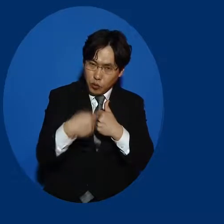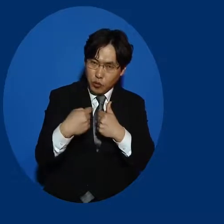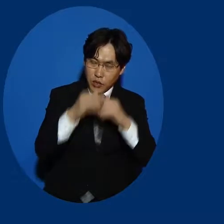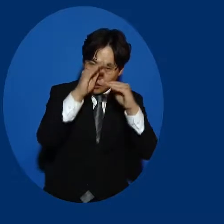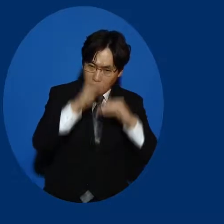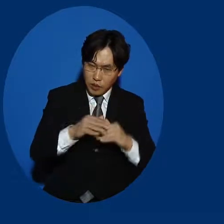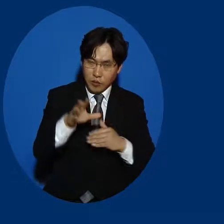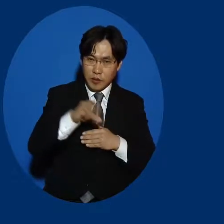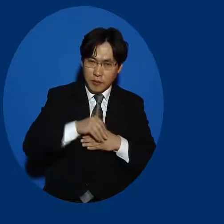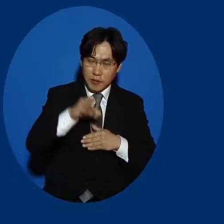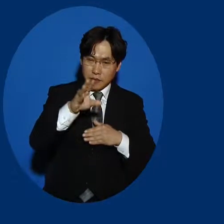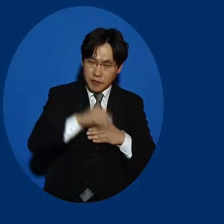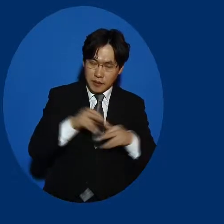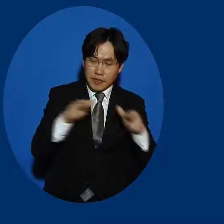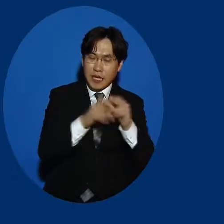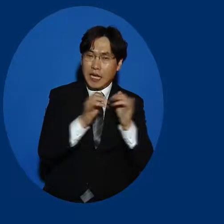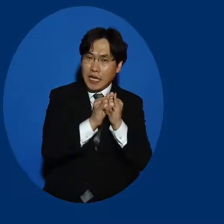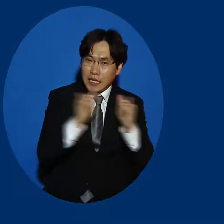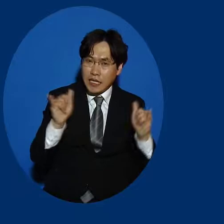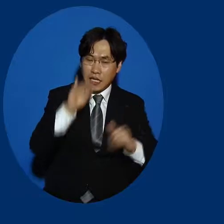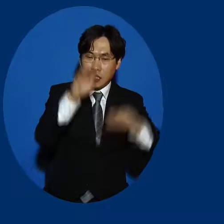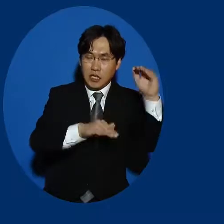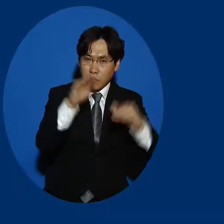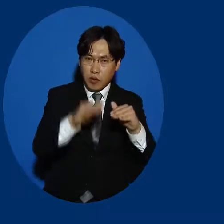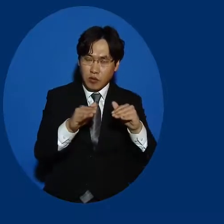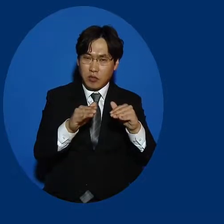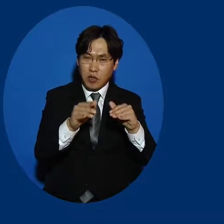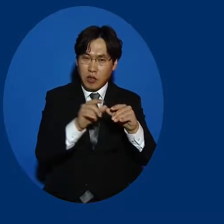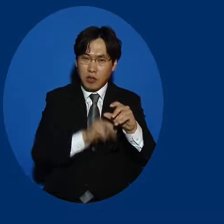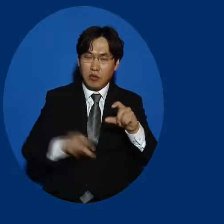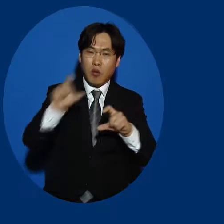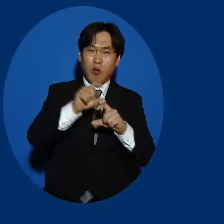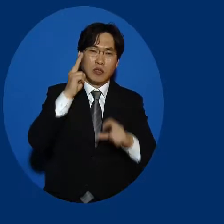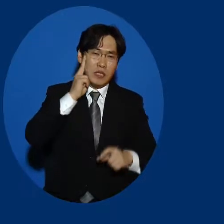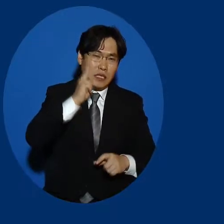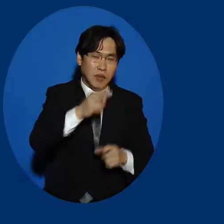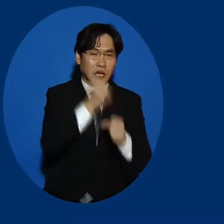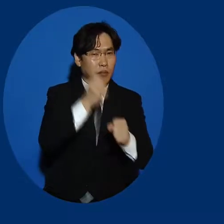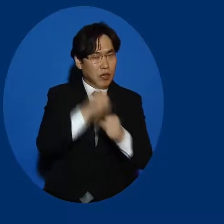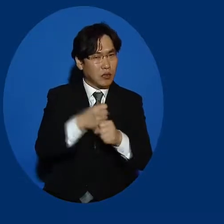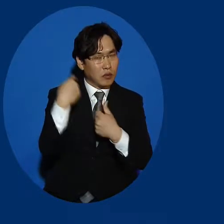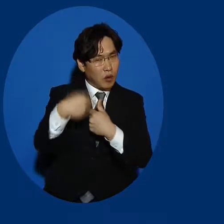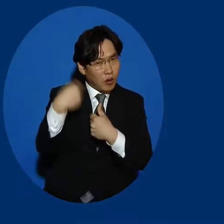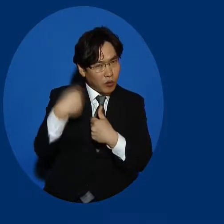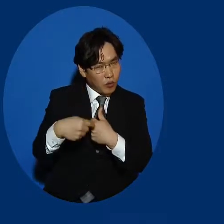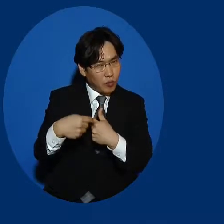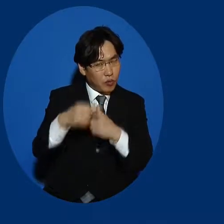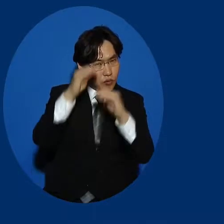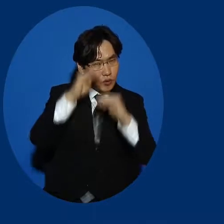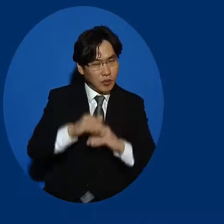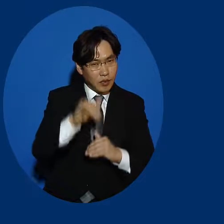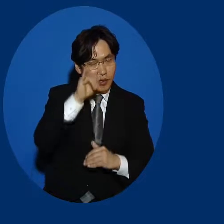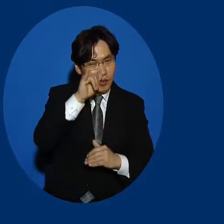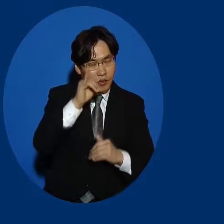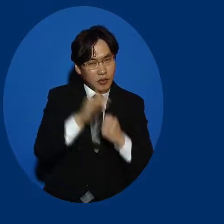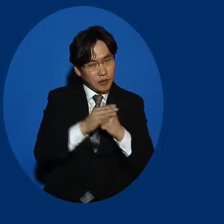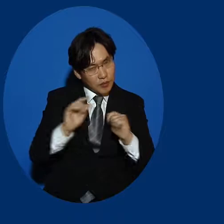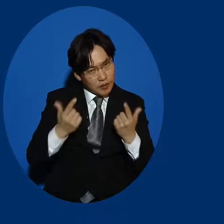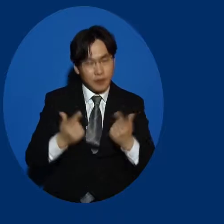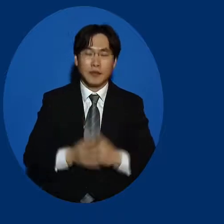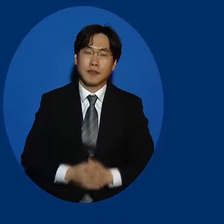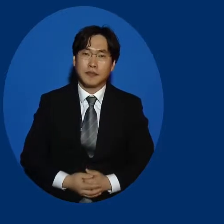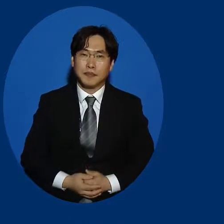교육들이 장애인에 대한 차별을 더 강화시켰던 것일 수도 있지 않을까 생각이 됩니다.